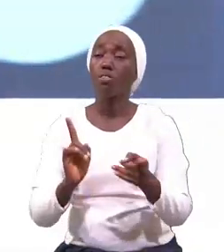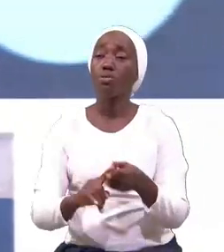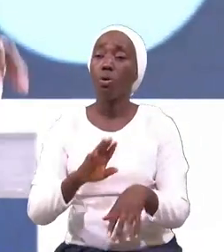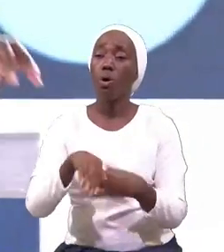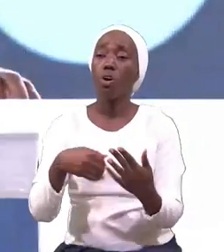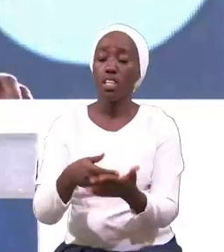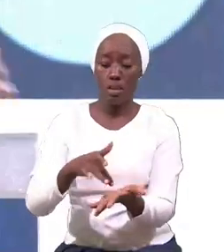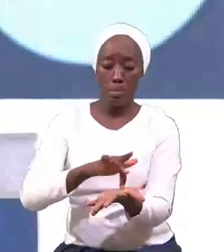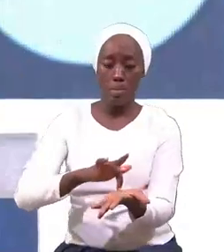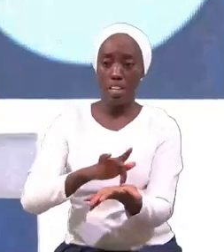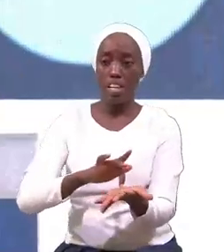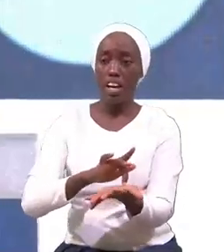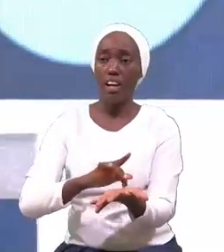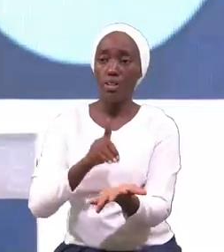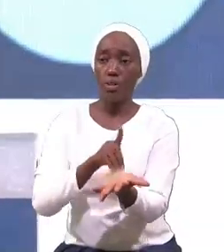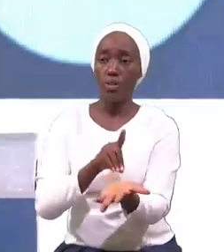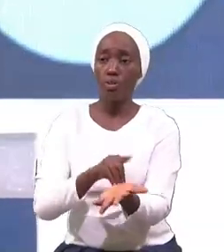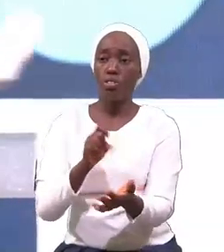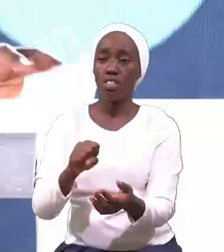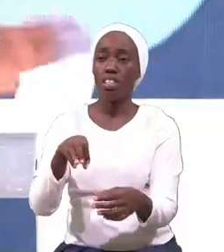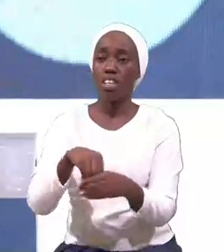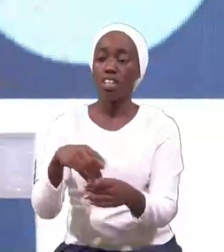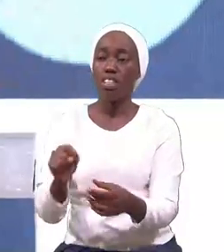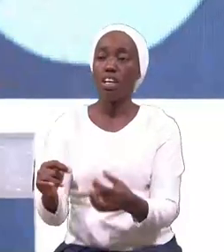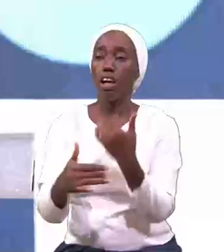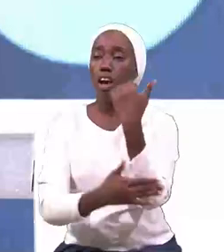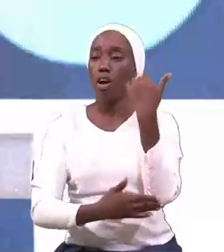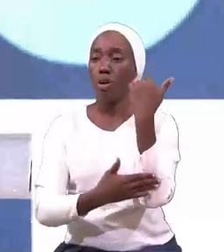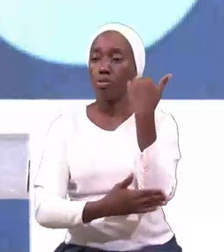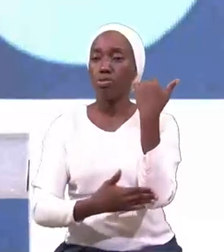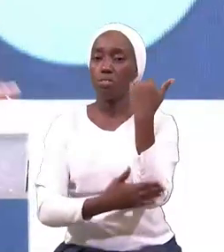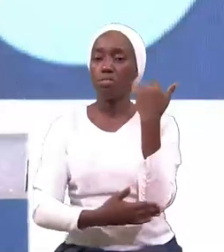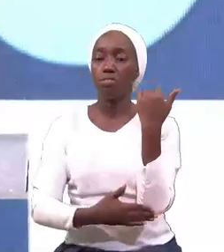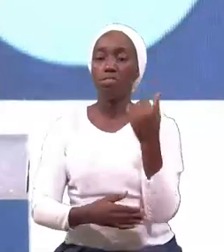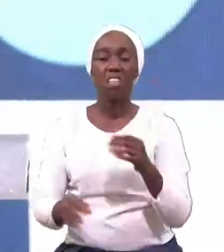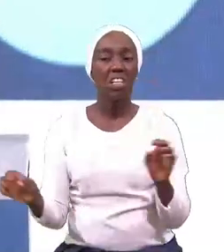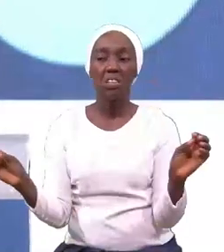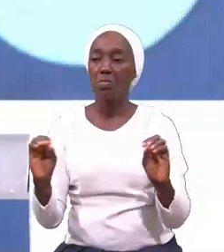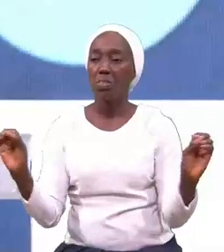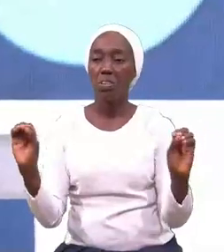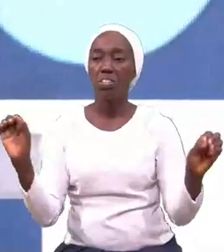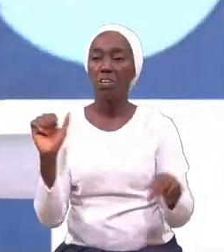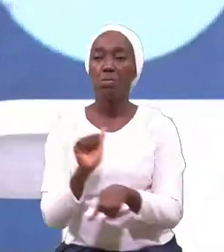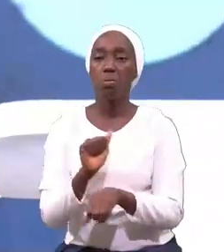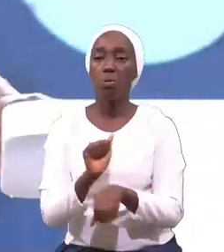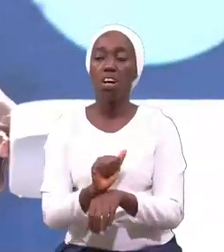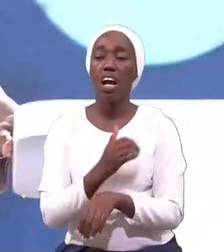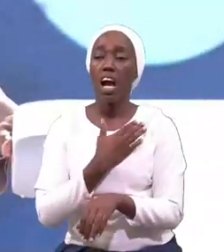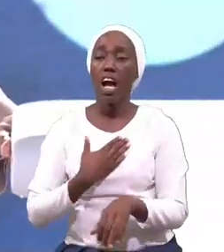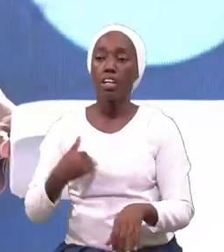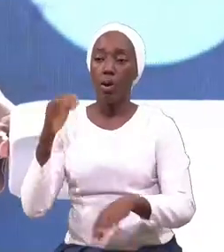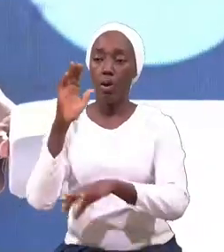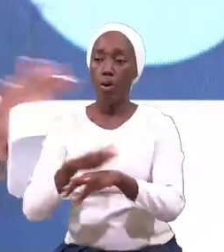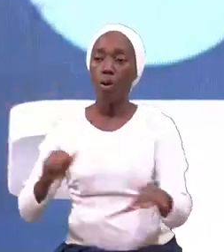Et le roi avait accès à tous les traitements médicaux de son territoire. Mais rien n'a marché. Ils ont